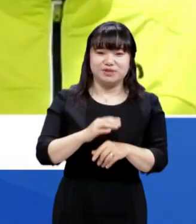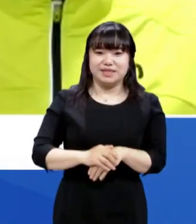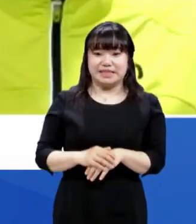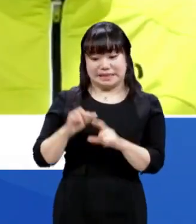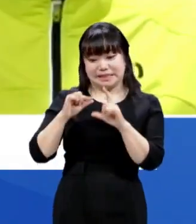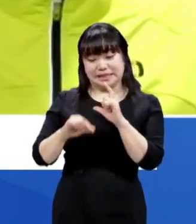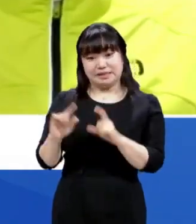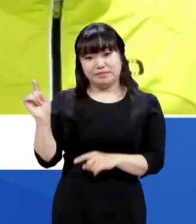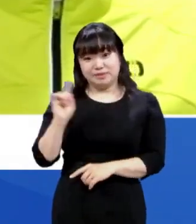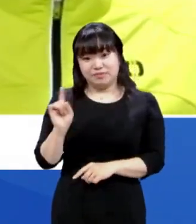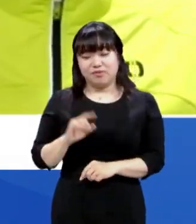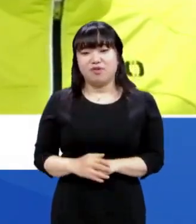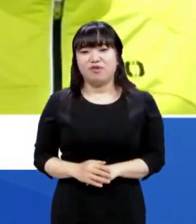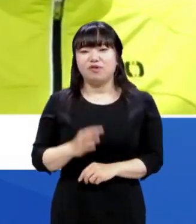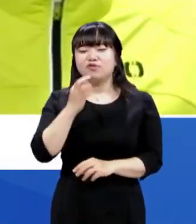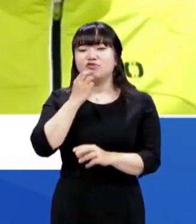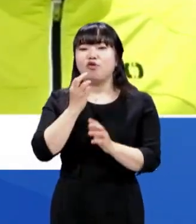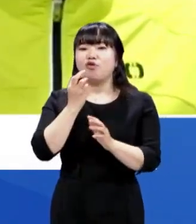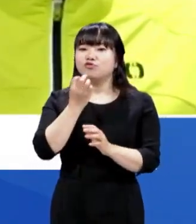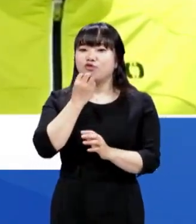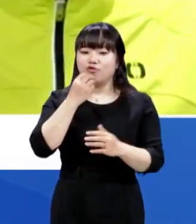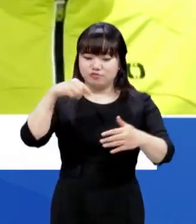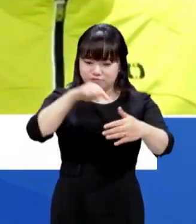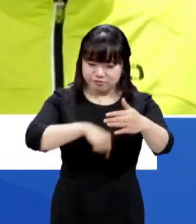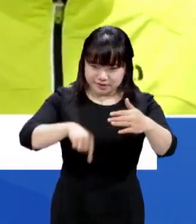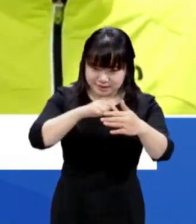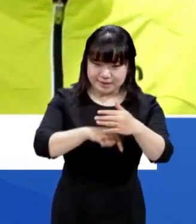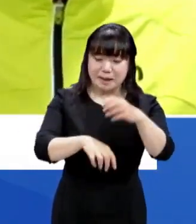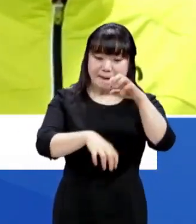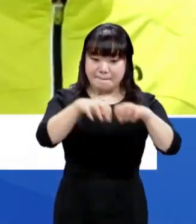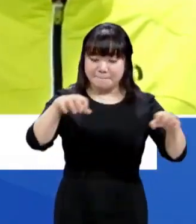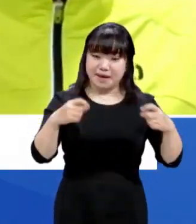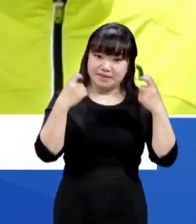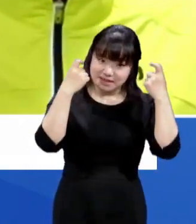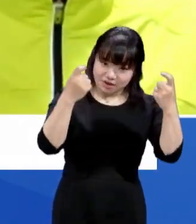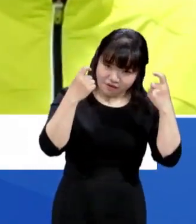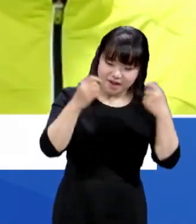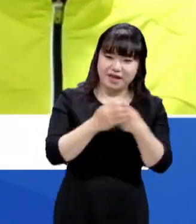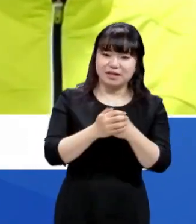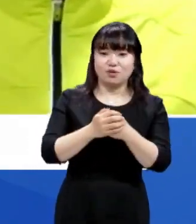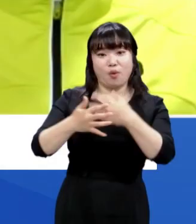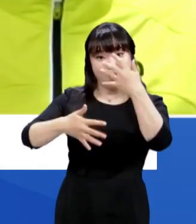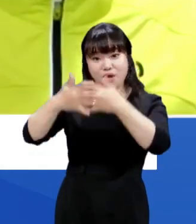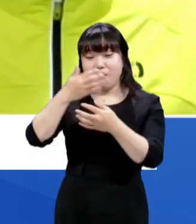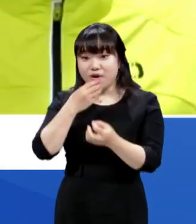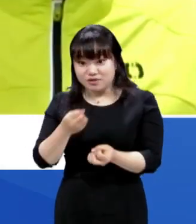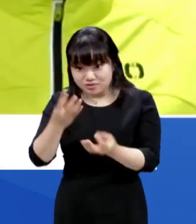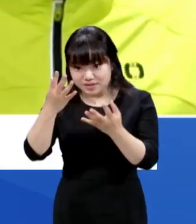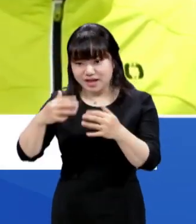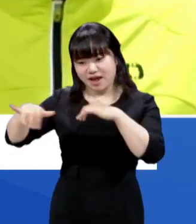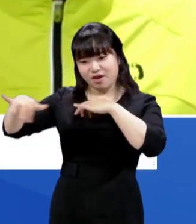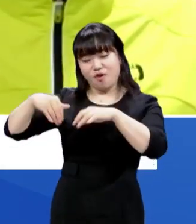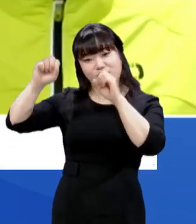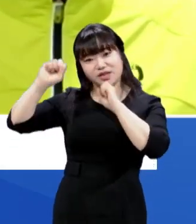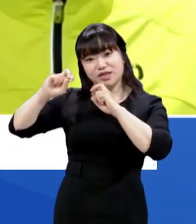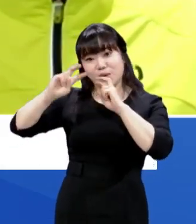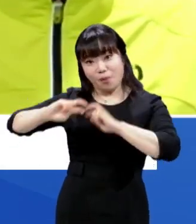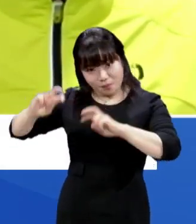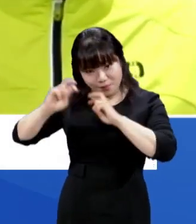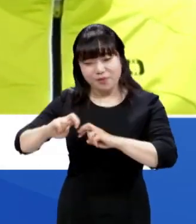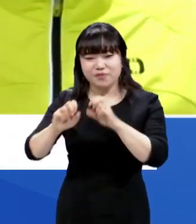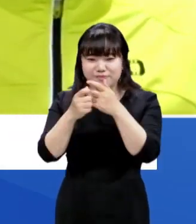소개하자면 서울 속 마을 여행 성동 힐링 영화제 거리공연 찾아가는 음악회 등을